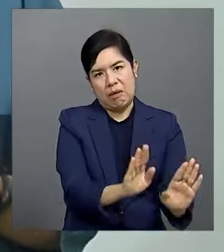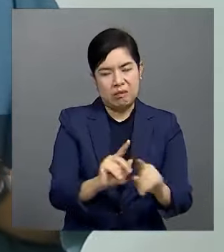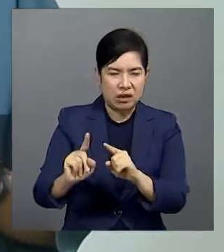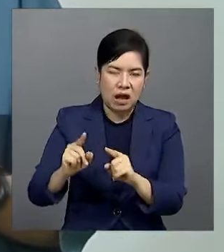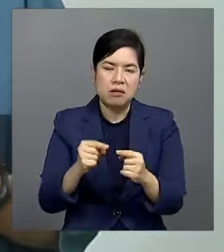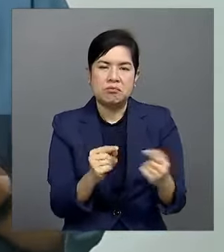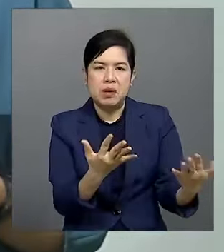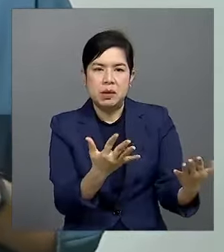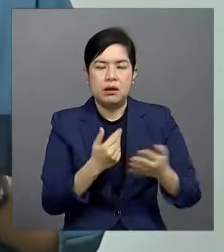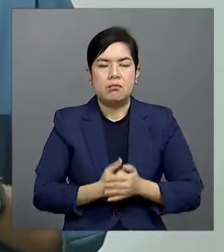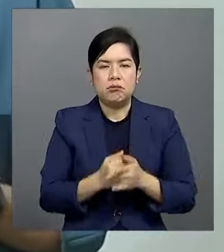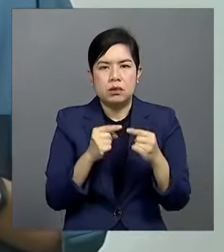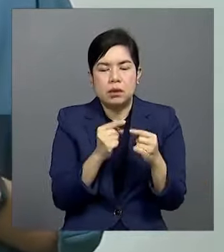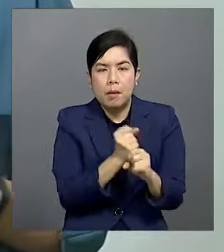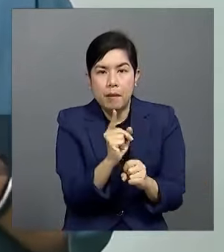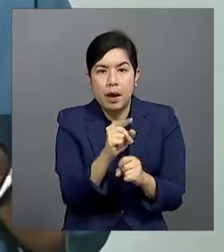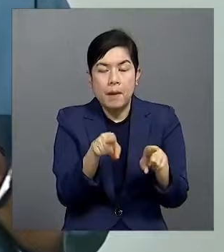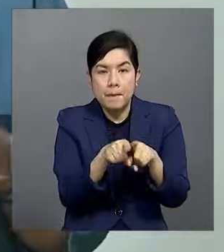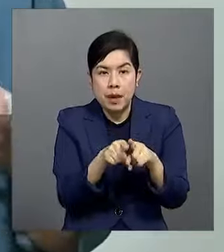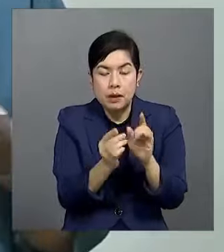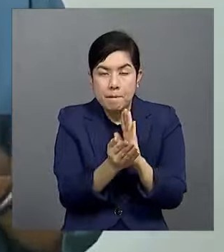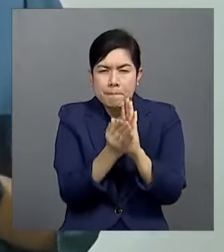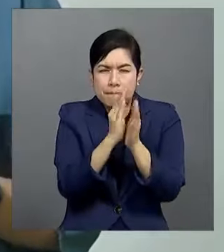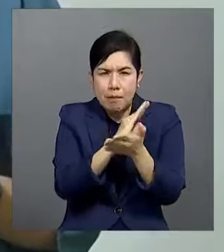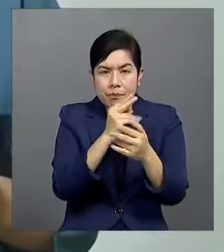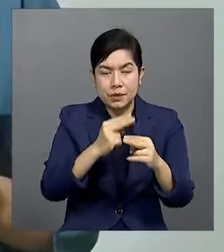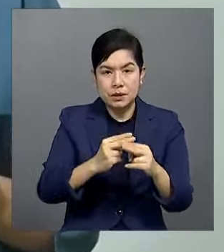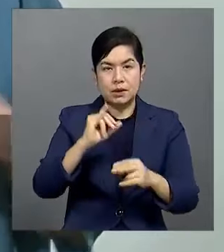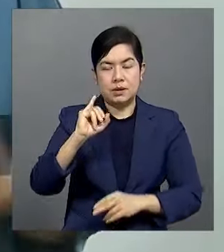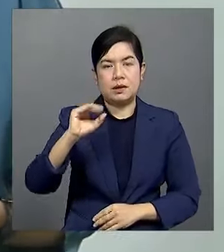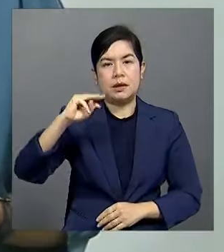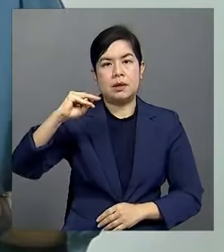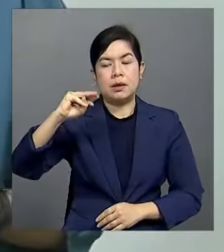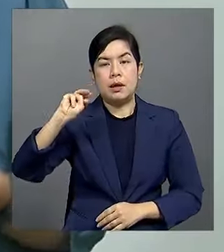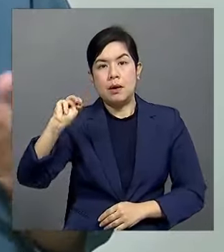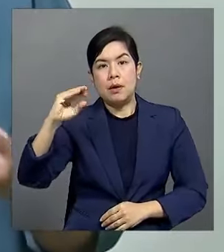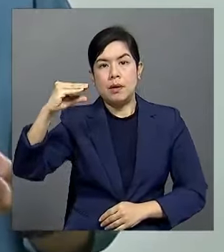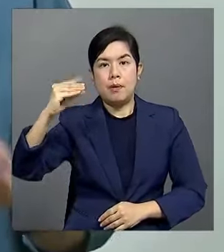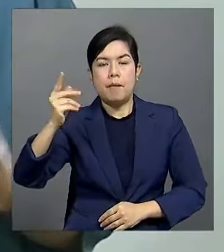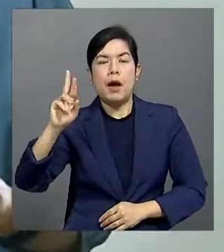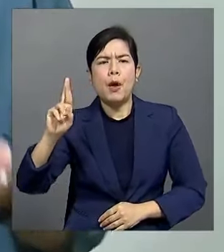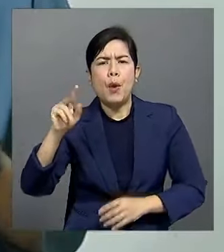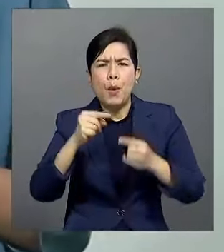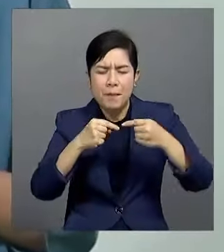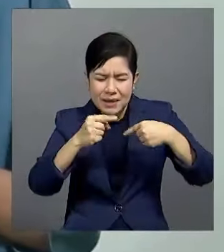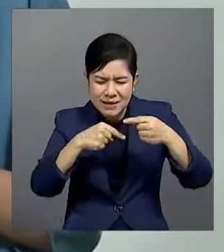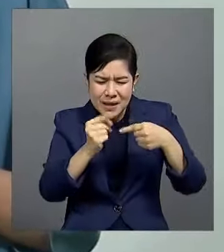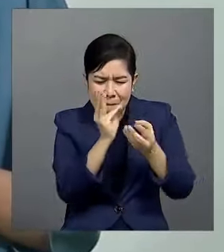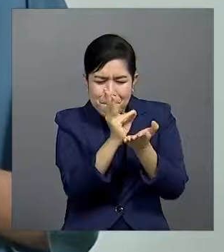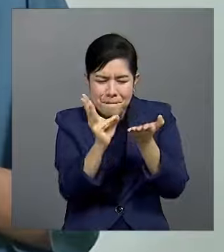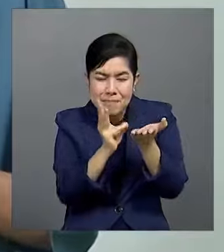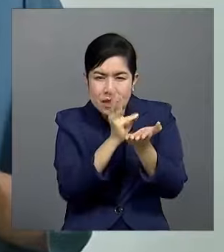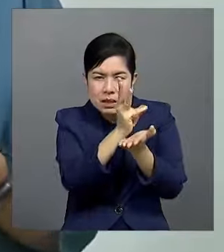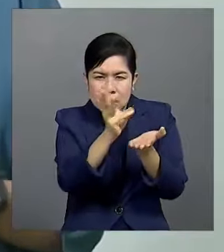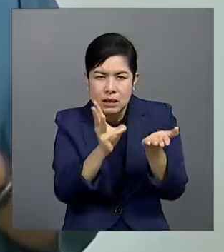ขนาดเม็ดทรายอะค่ะเล็กลงไปจนถึงระดับนาโนที่เรามองไม่เห็นแล้วมันก็ตอนนี้เริ่มมีนักวิ